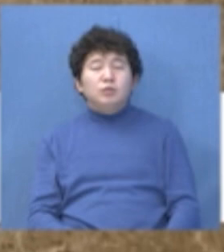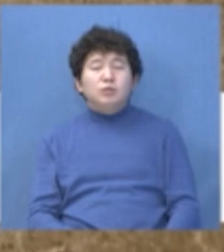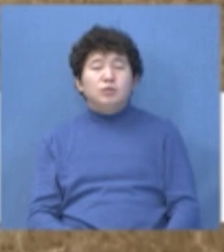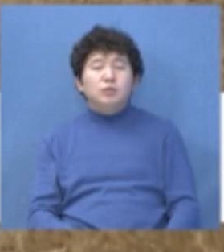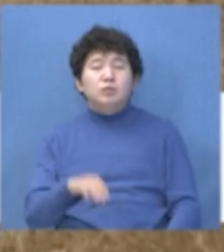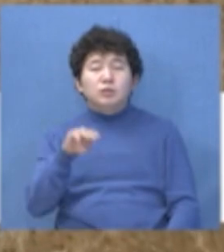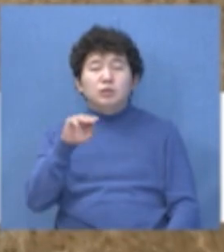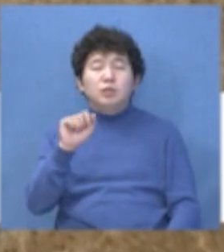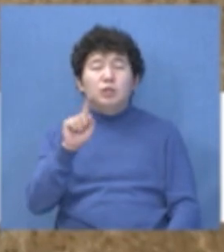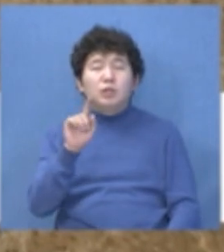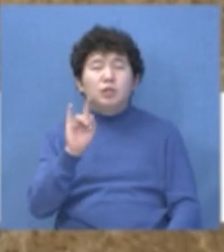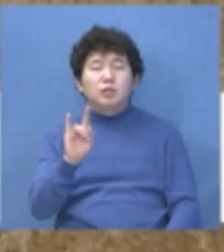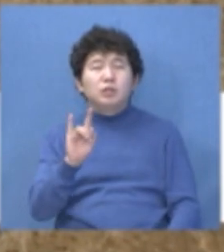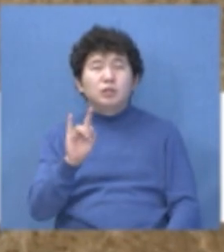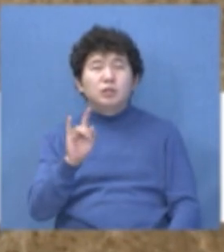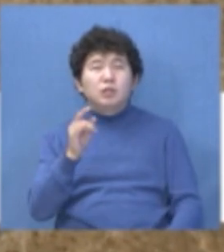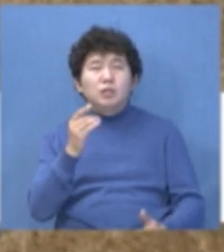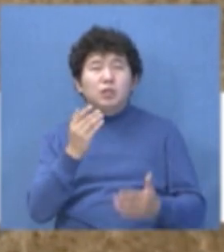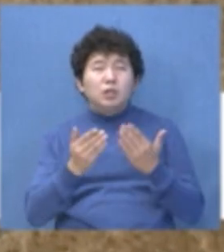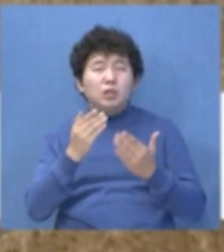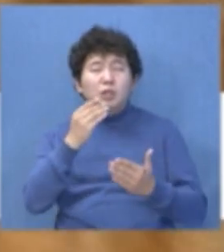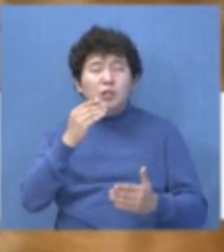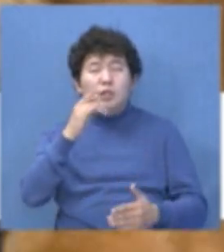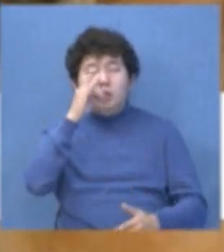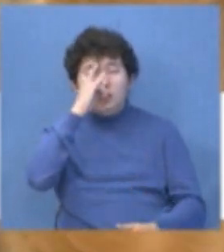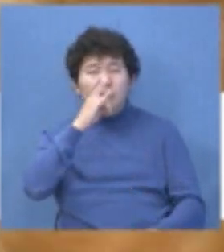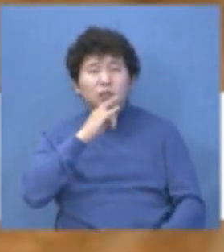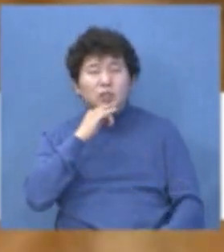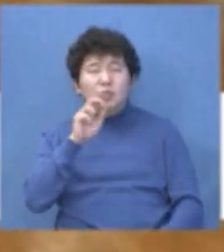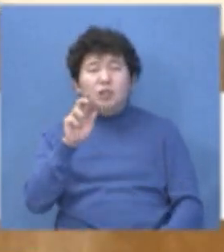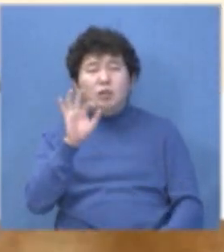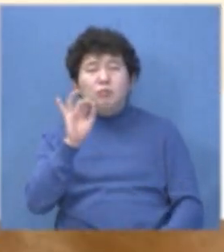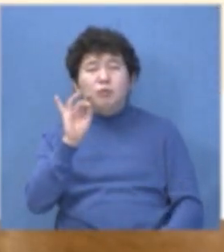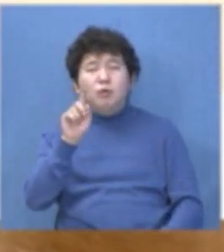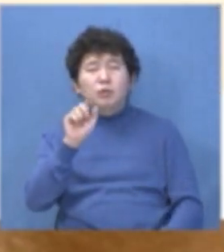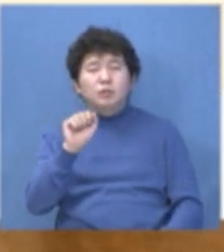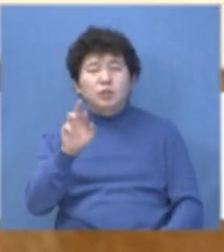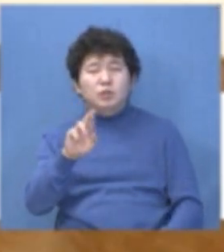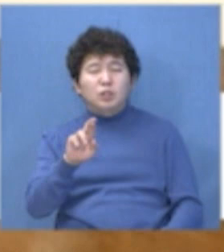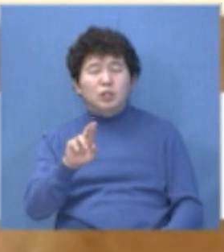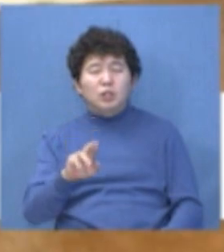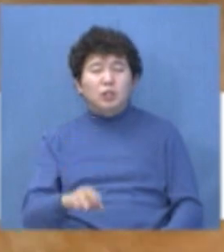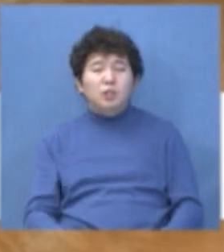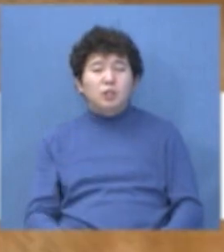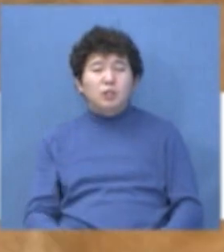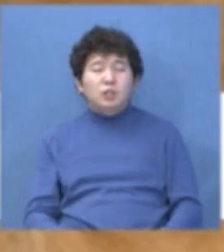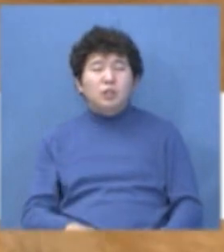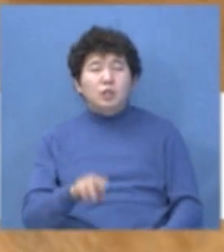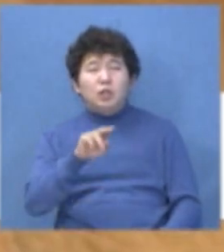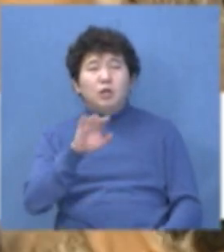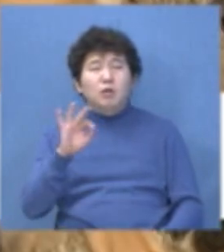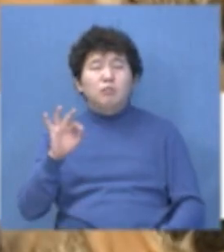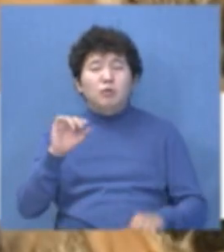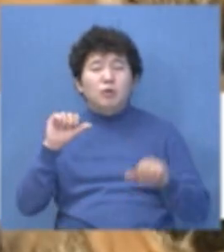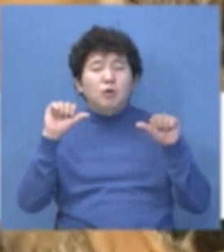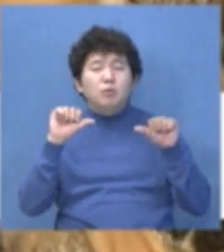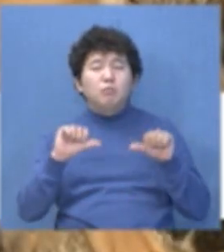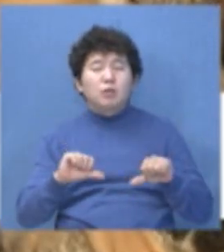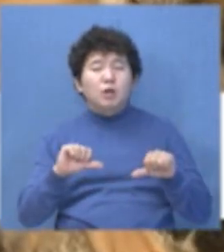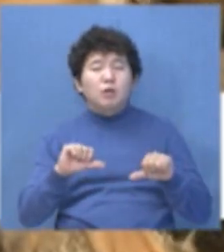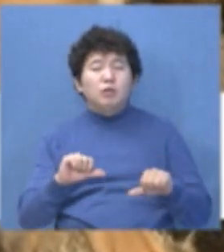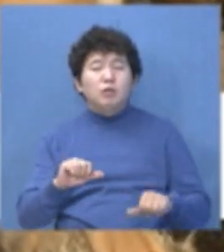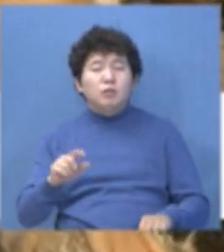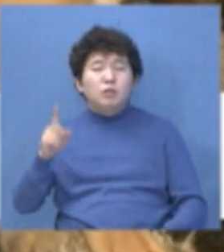Тазы или казахская борзая – порода, которая является бесценным наследием предков, и она по праву заслужила это звание, ведь с